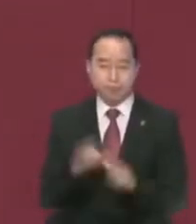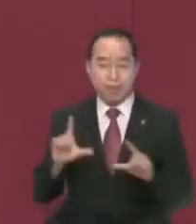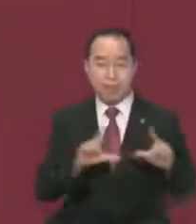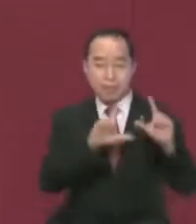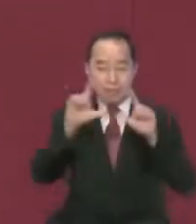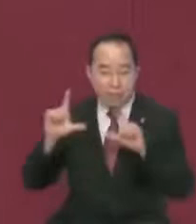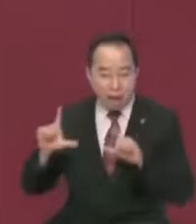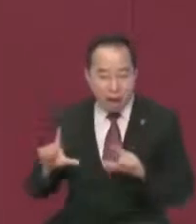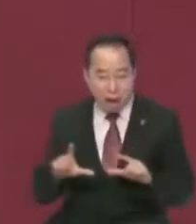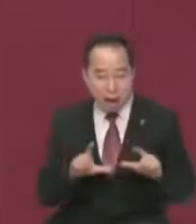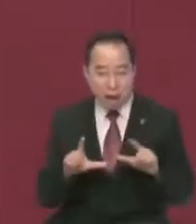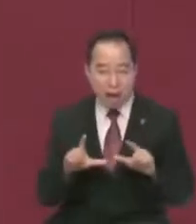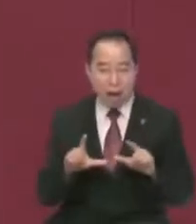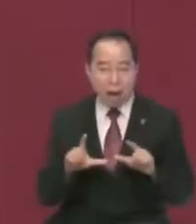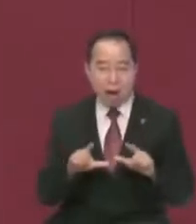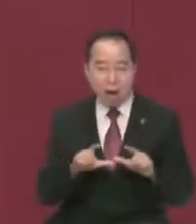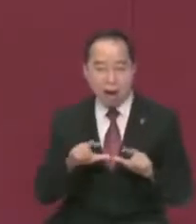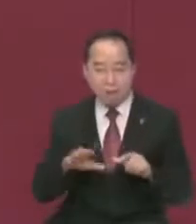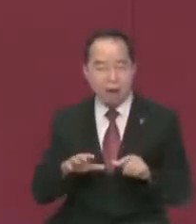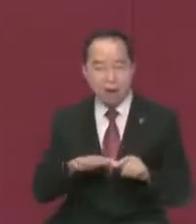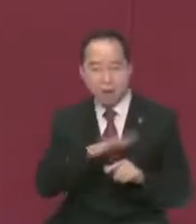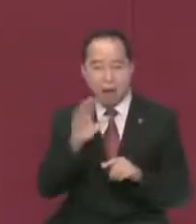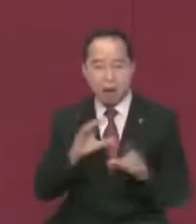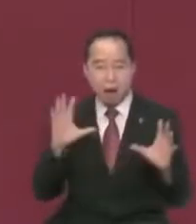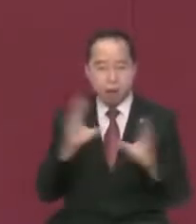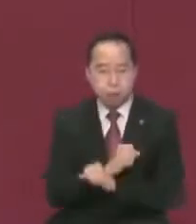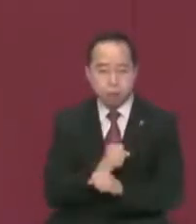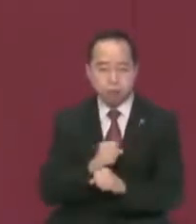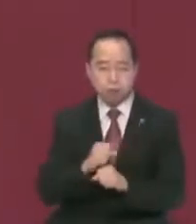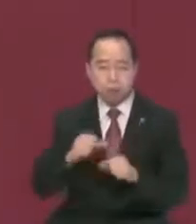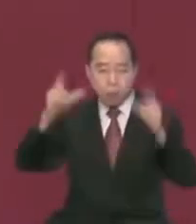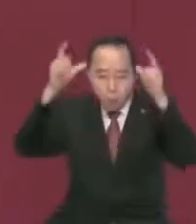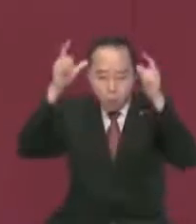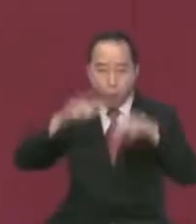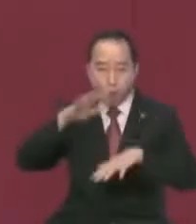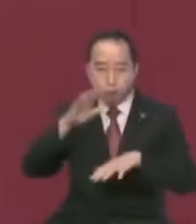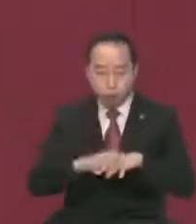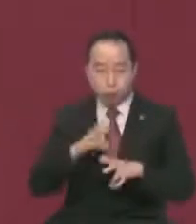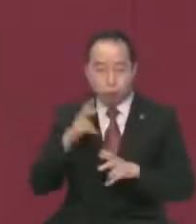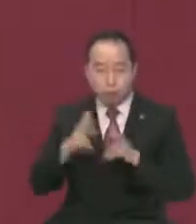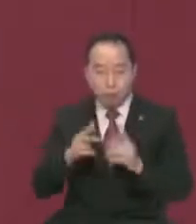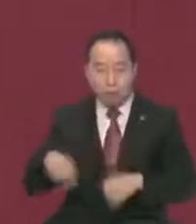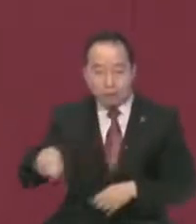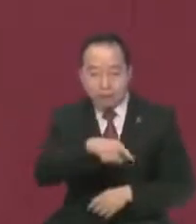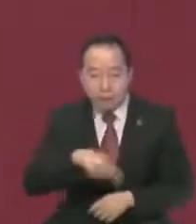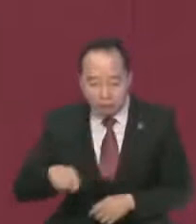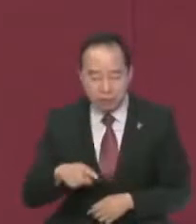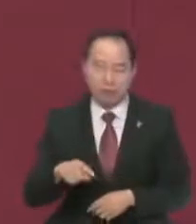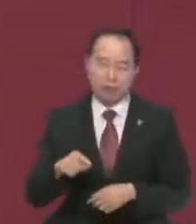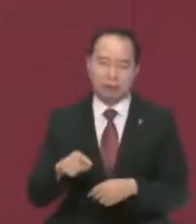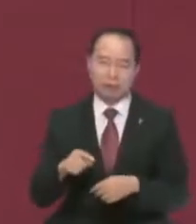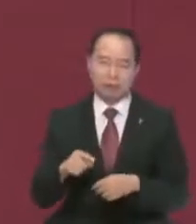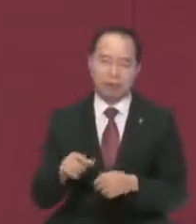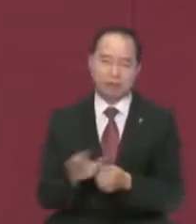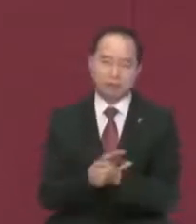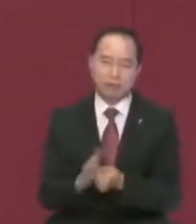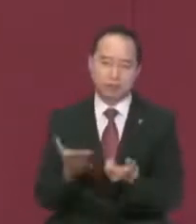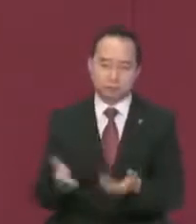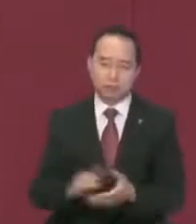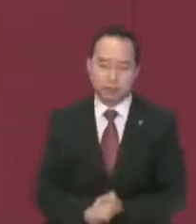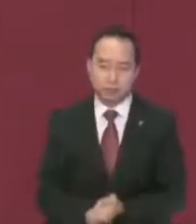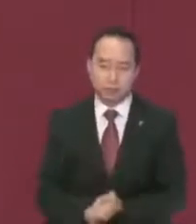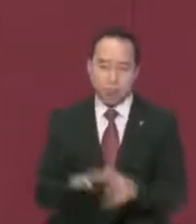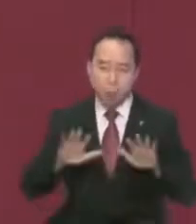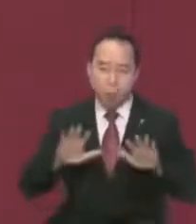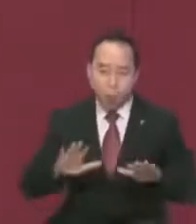잃으신 농축수산인 등 이재민들께 위로를 보냅니다. 오늘 태풍이 또